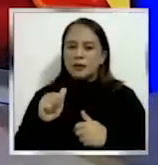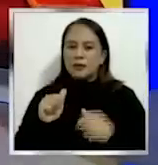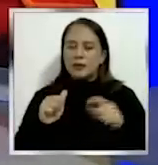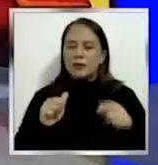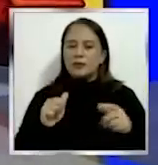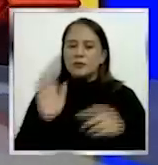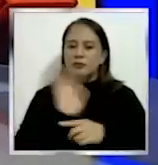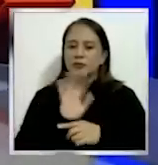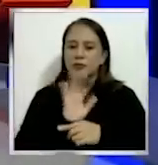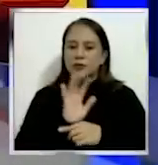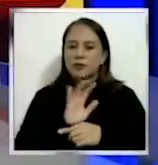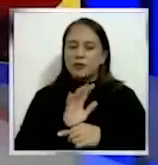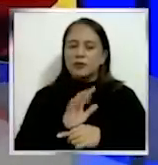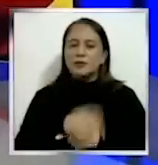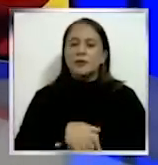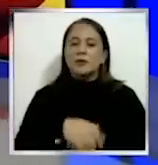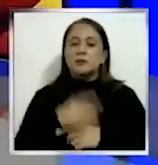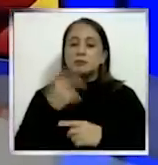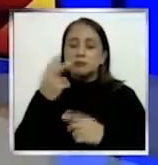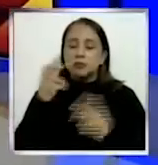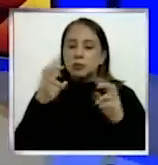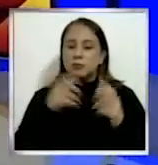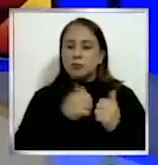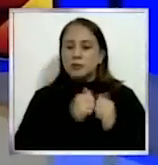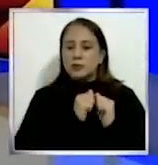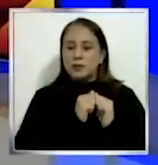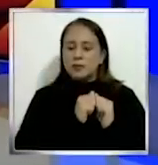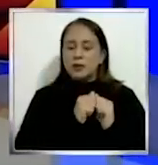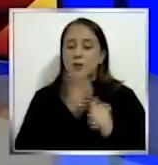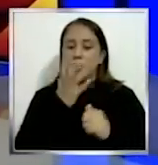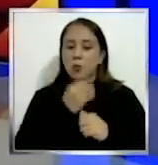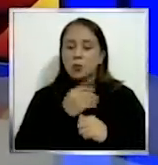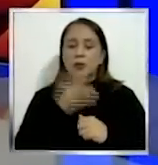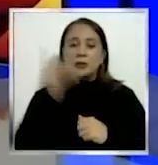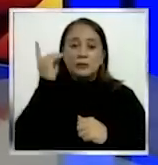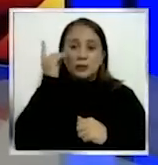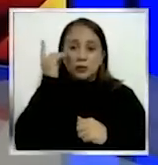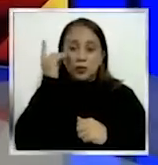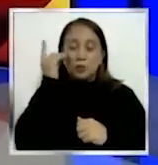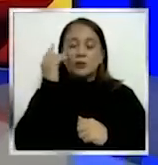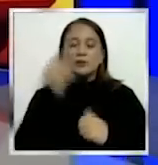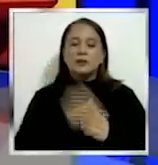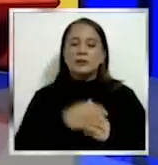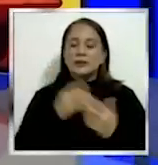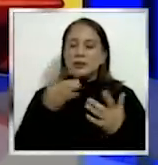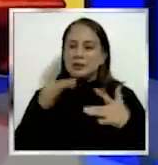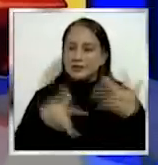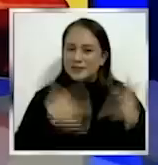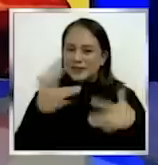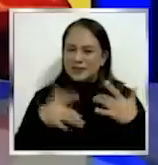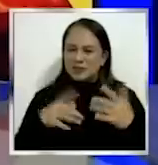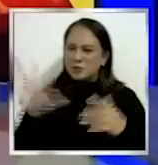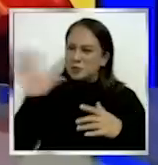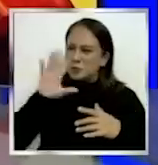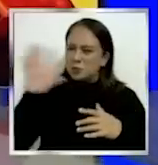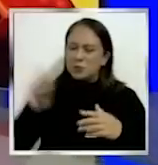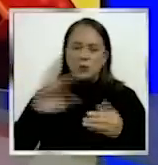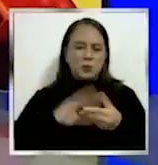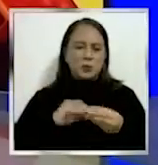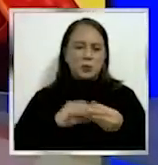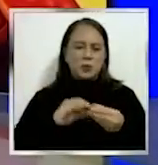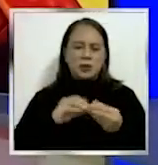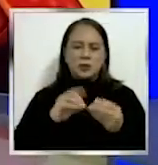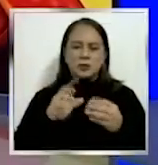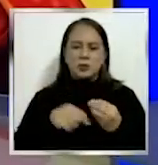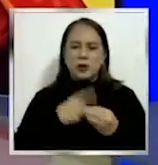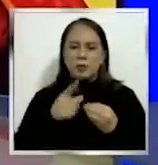Firefly. Kabilang dyan si Kapuso Primetime King, Ding Dong Dantes, na excited daw sa kakaibang kwento ng pelikulang iikot sa paghahanap